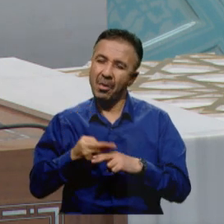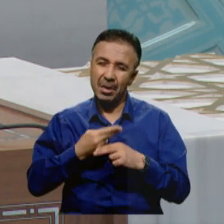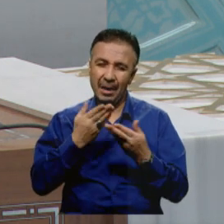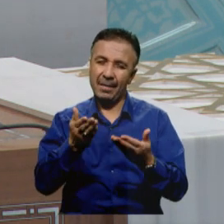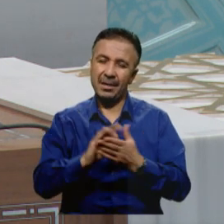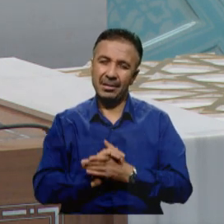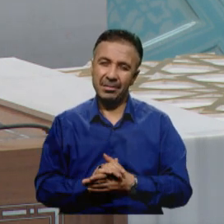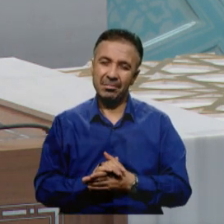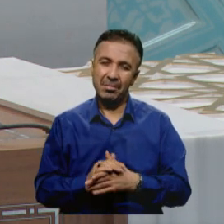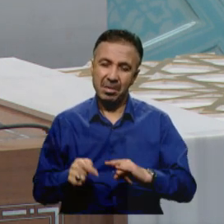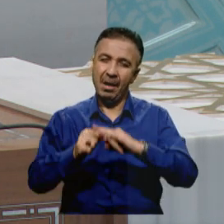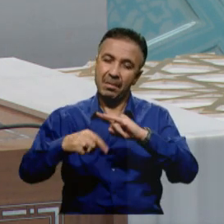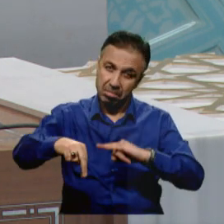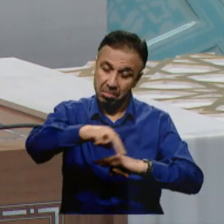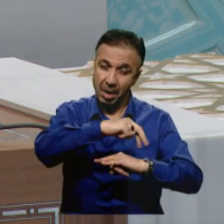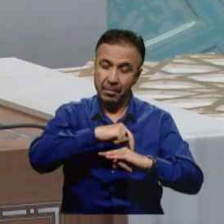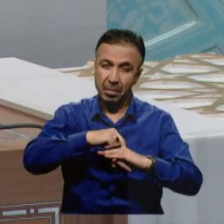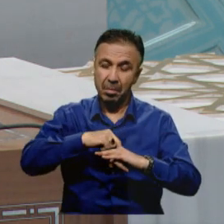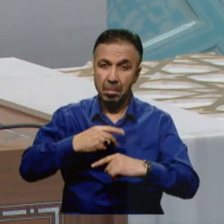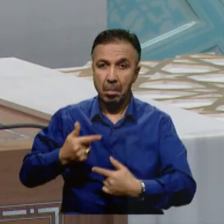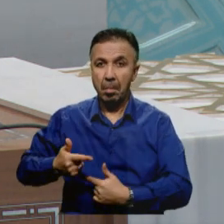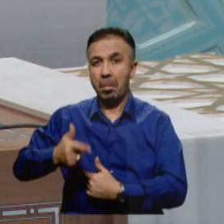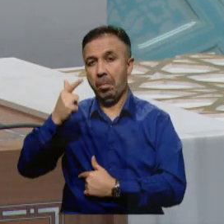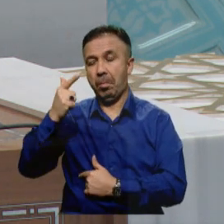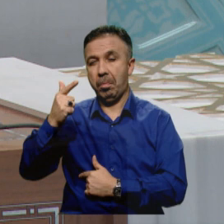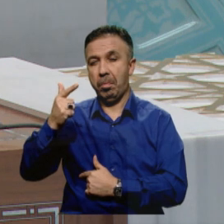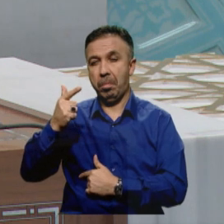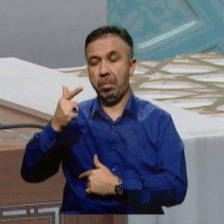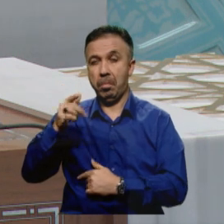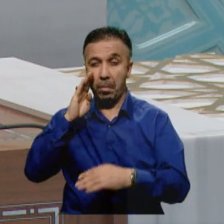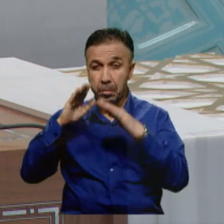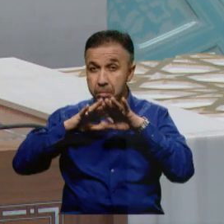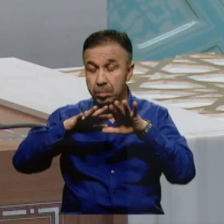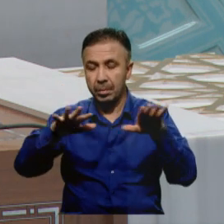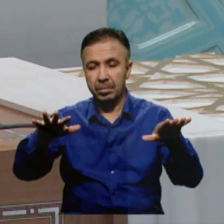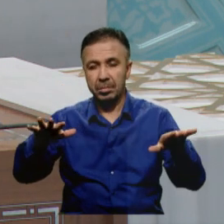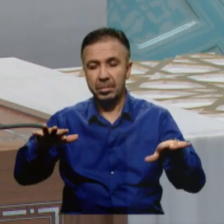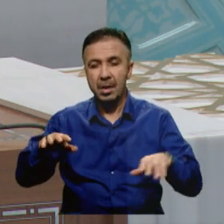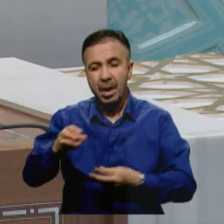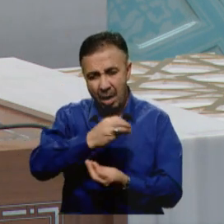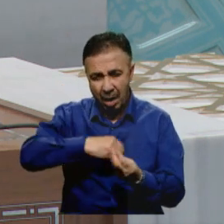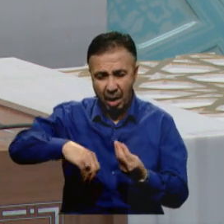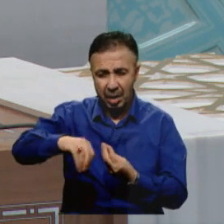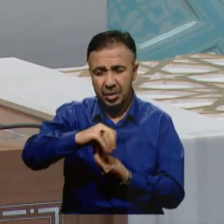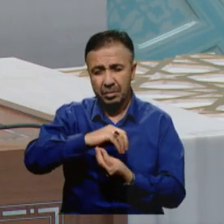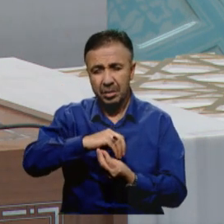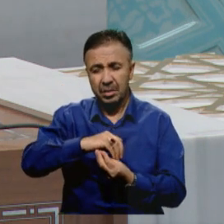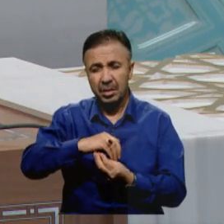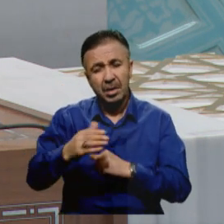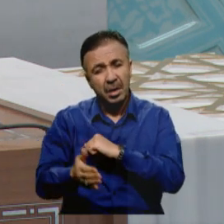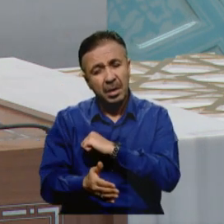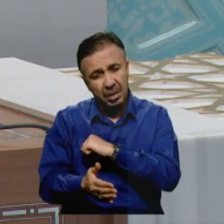ilgili olduğu için söylüyorum. Eğer biz namazımızı, haccımızı, tavafımızı veya yaptığımız hayır